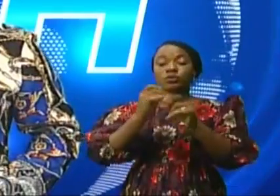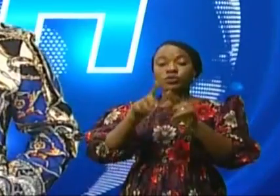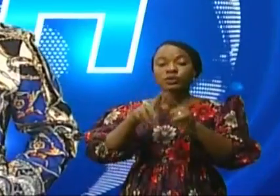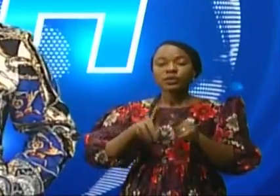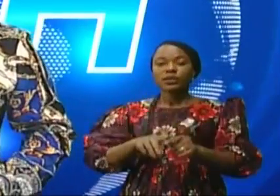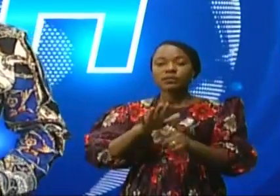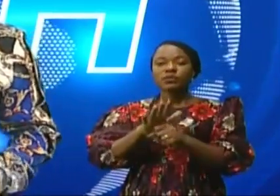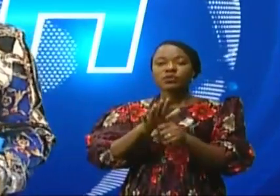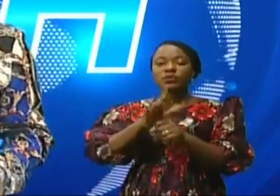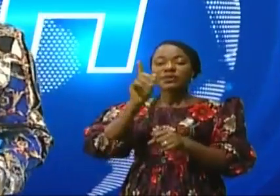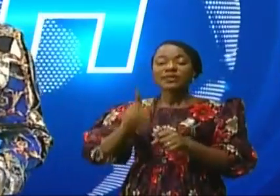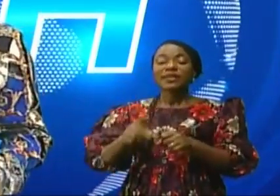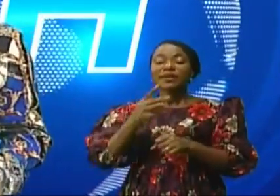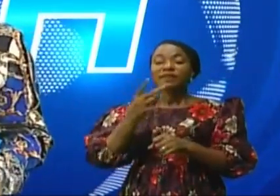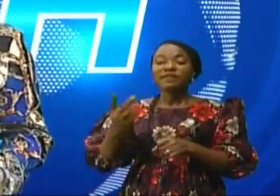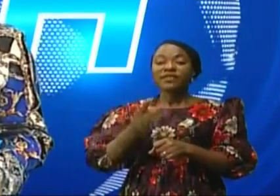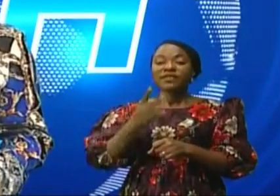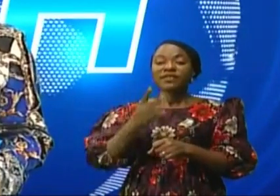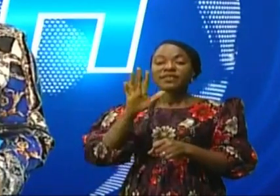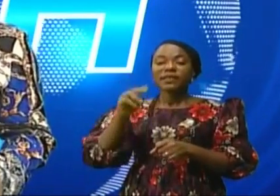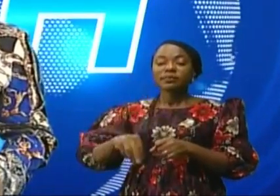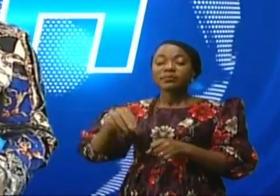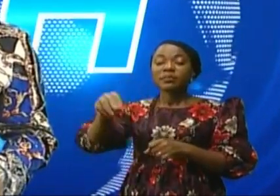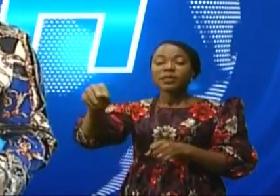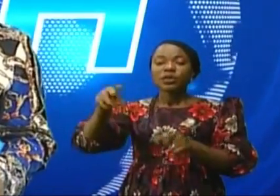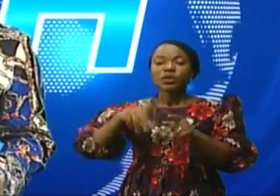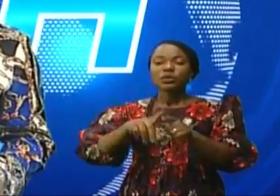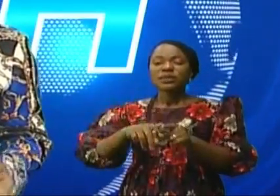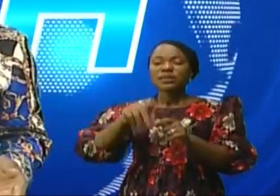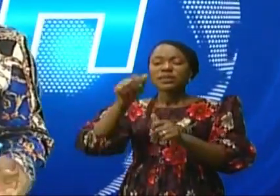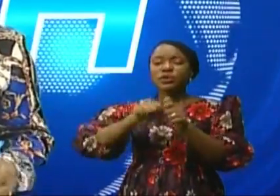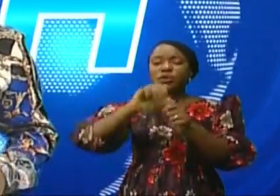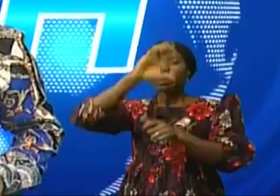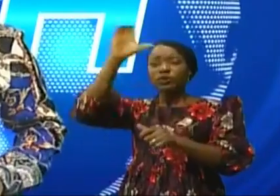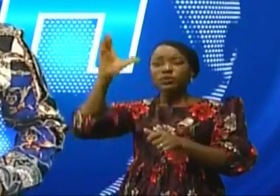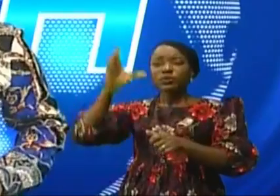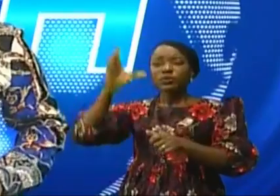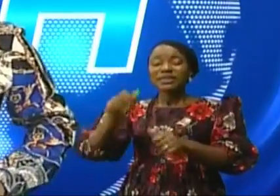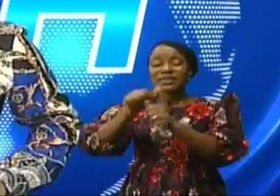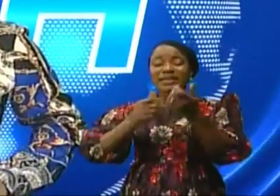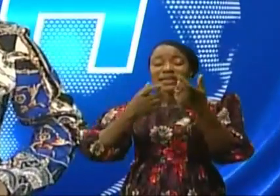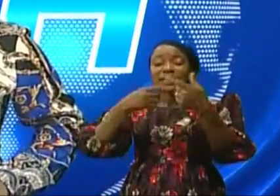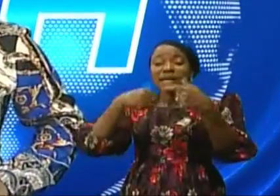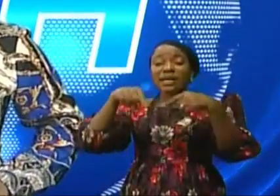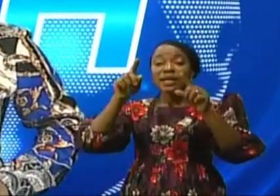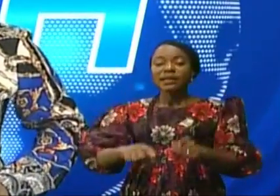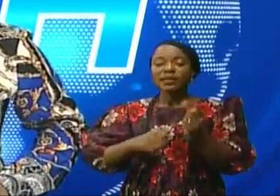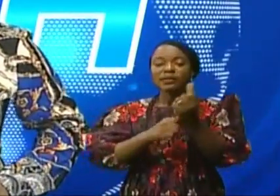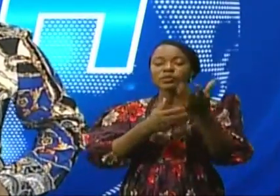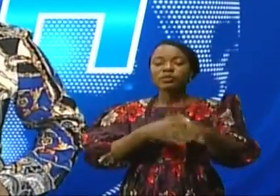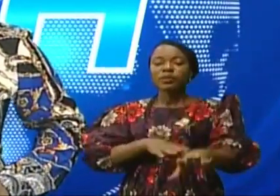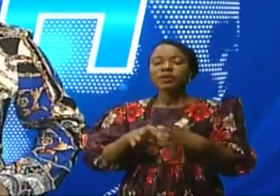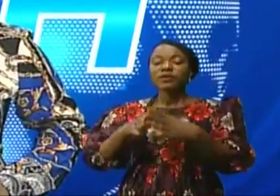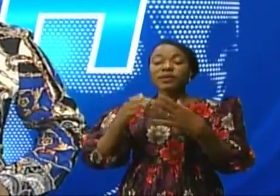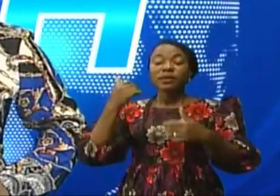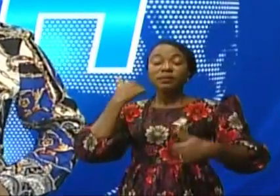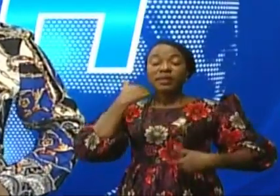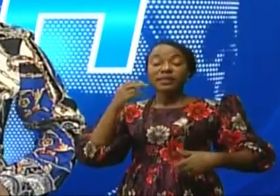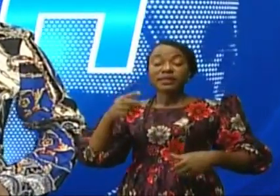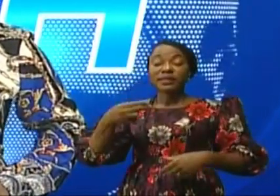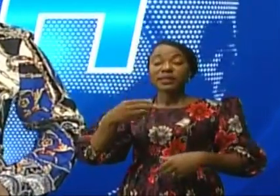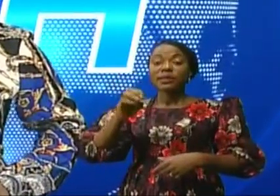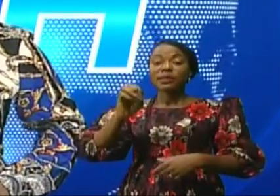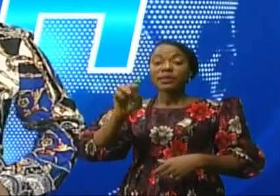environ 125 000 décès dans le continent chaque année. À cette occasion, l'Organisation mondiale de la santé a exhorté les